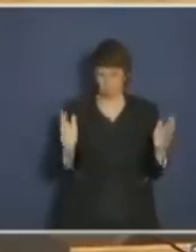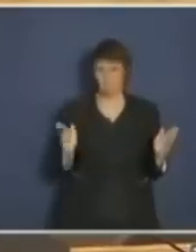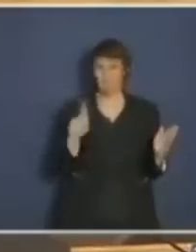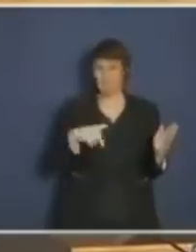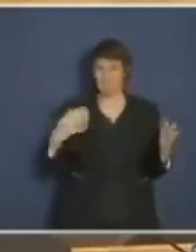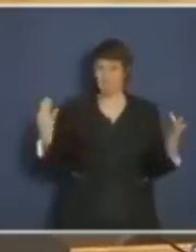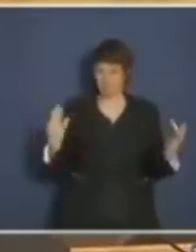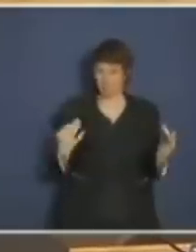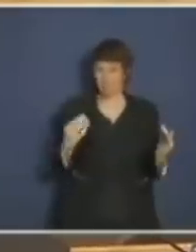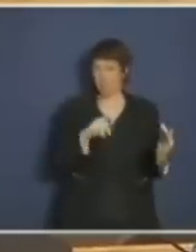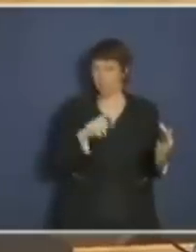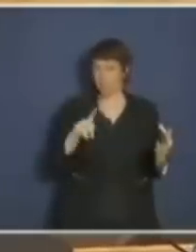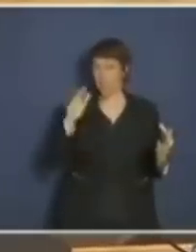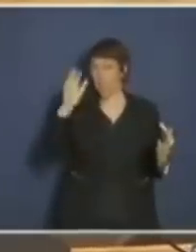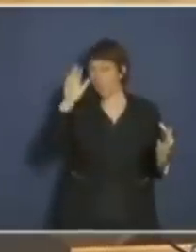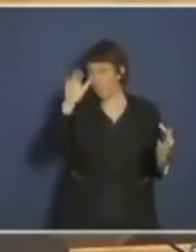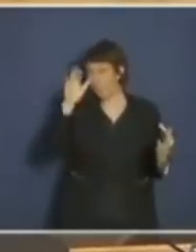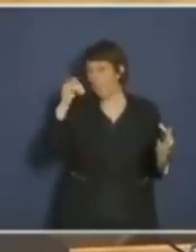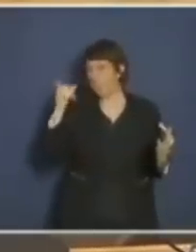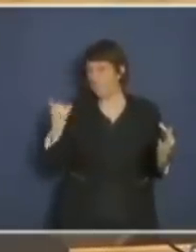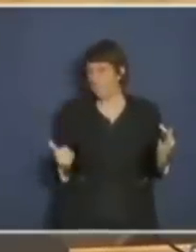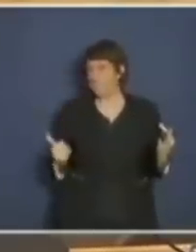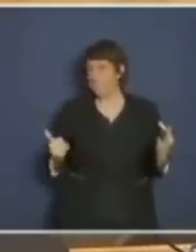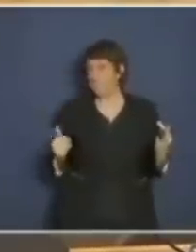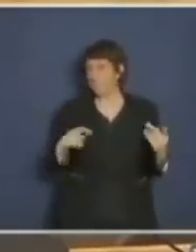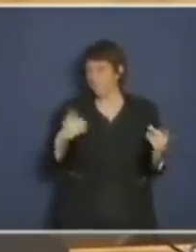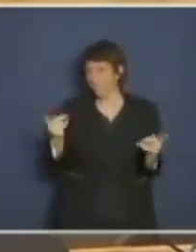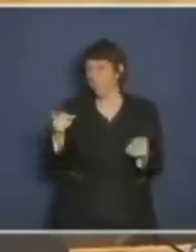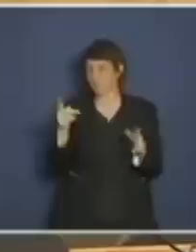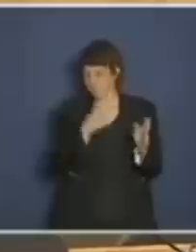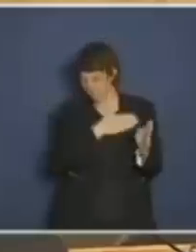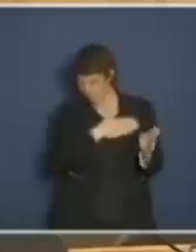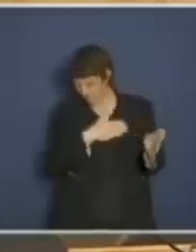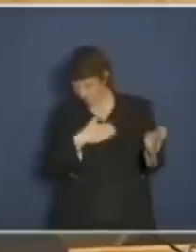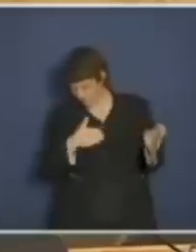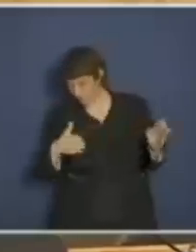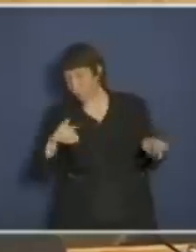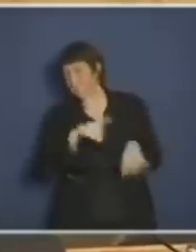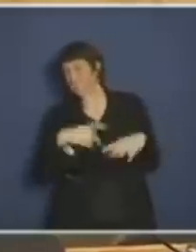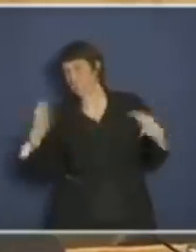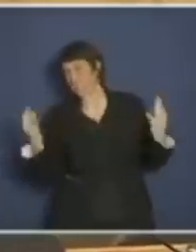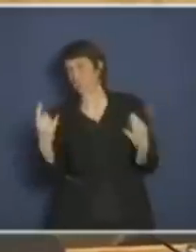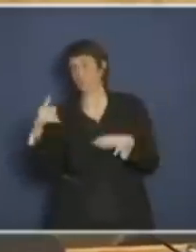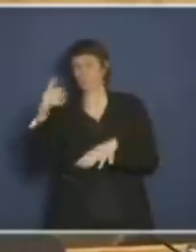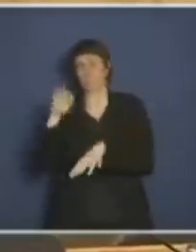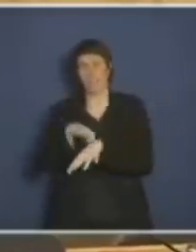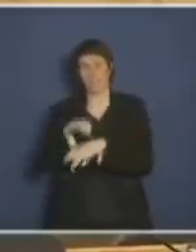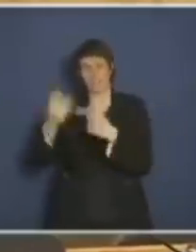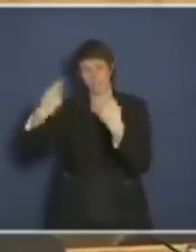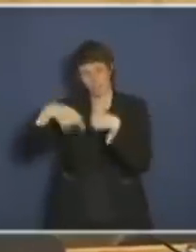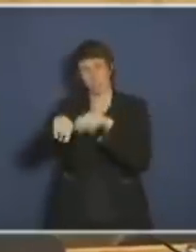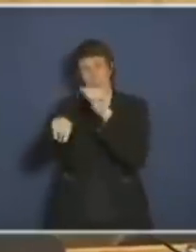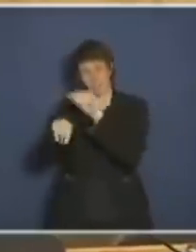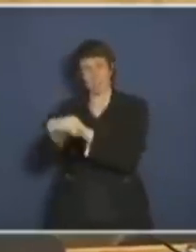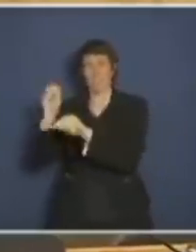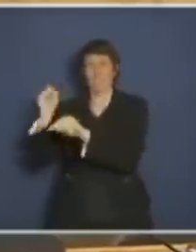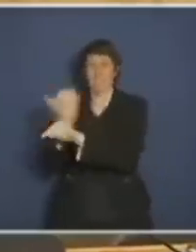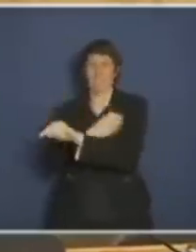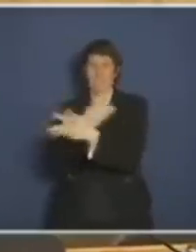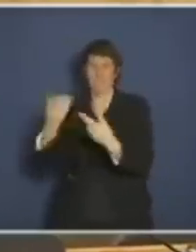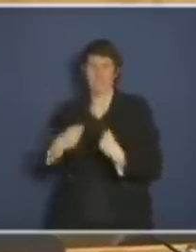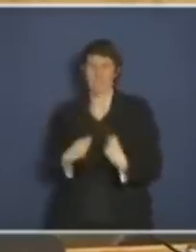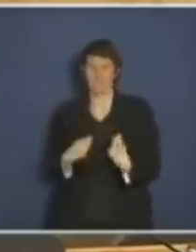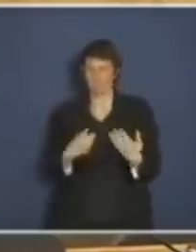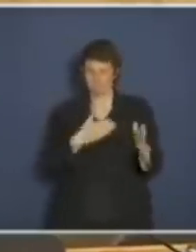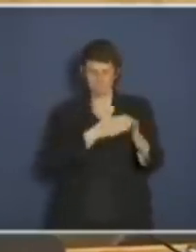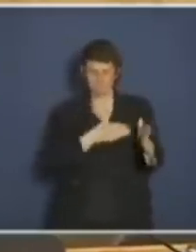bis also April, dass man in die Arztpraxen, dass man sich da impfen lassen kann. Und können Sie da ein bisschen